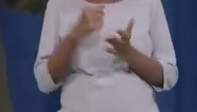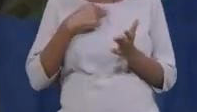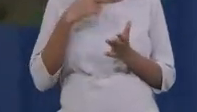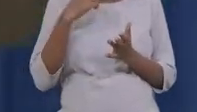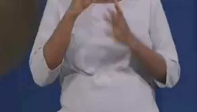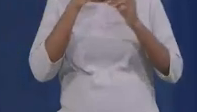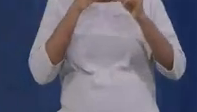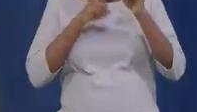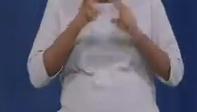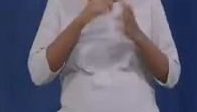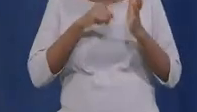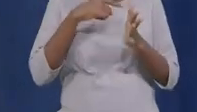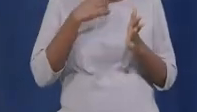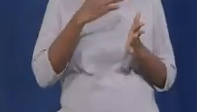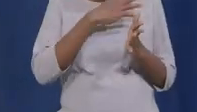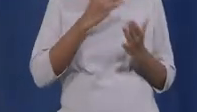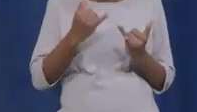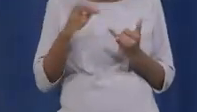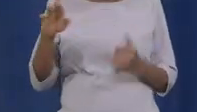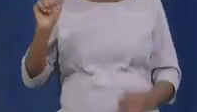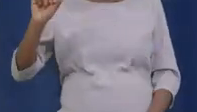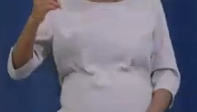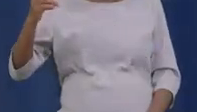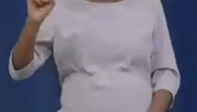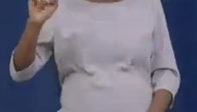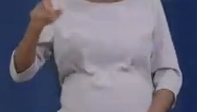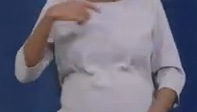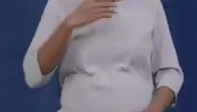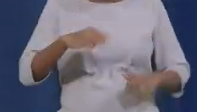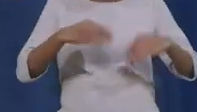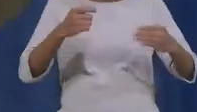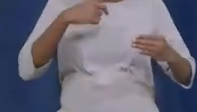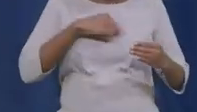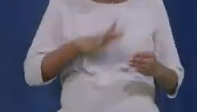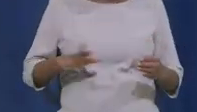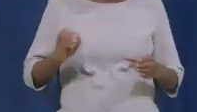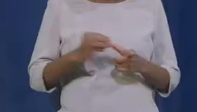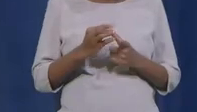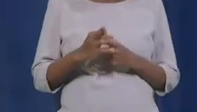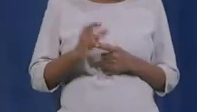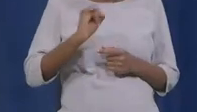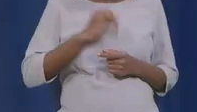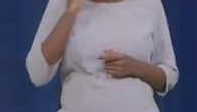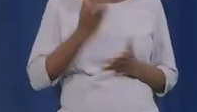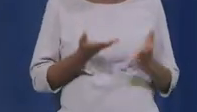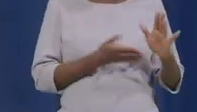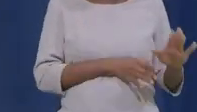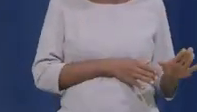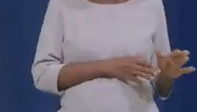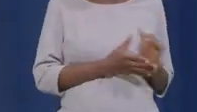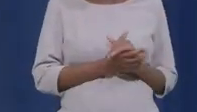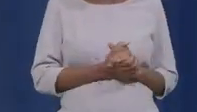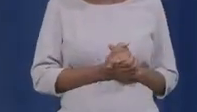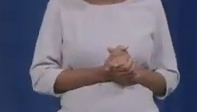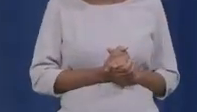Fais attention à ce que tu dis. Rachel a dit, donne-moi des enfants. où